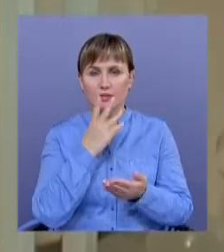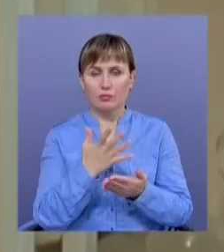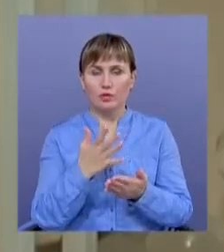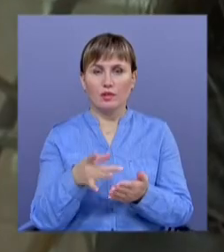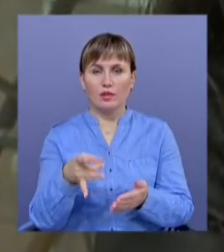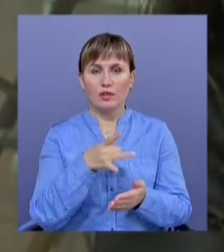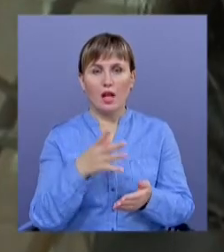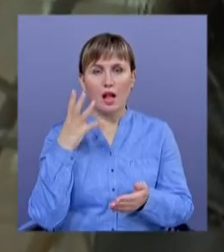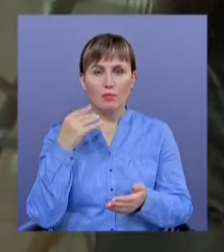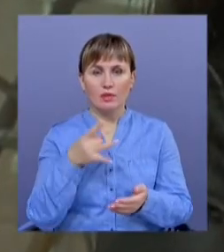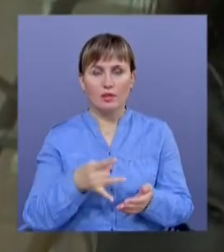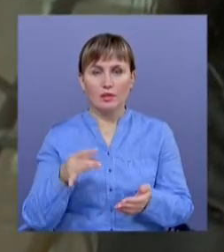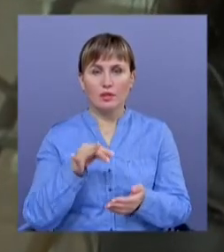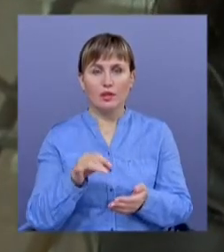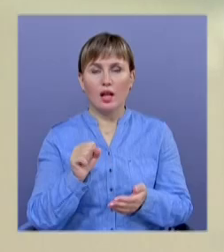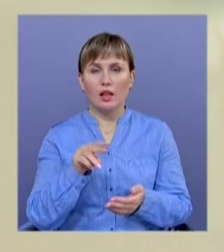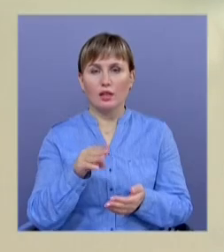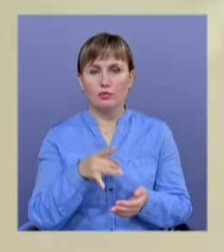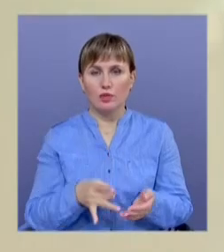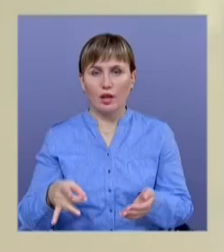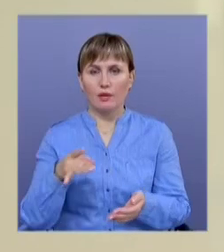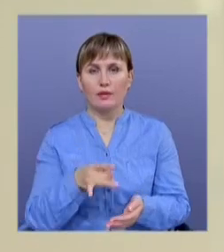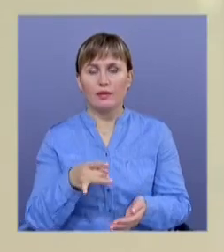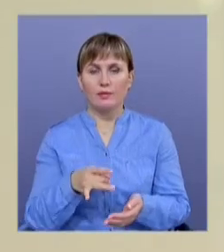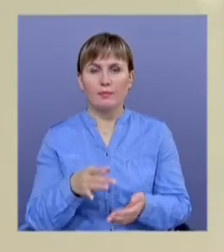районах Алмалинского района и Алатауского района.